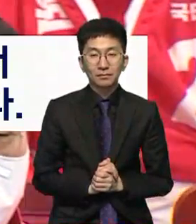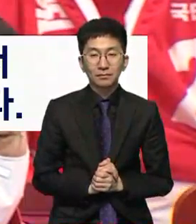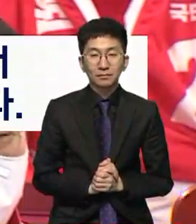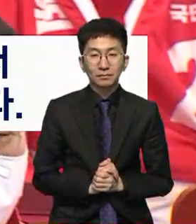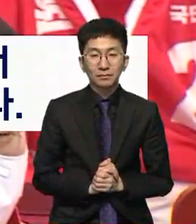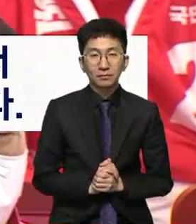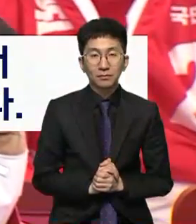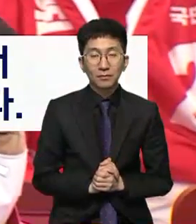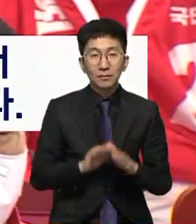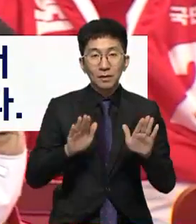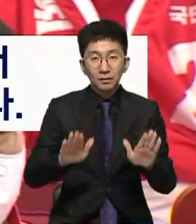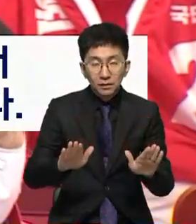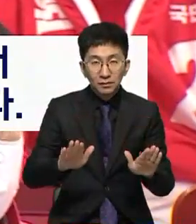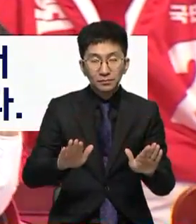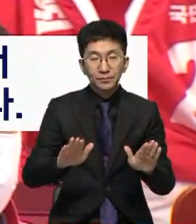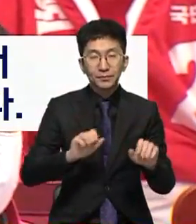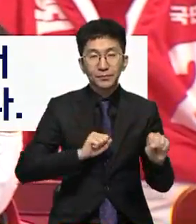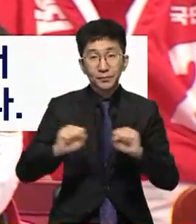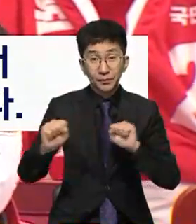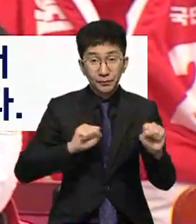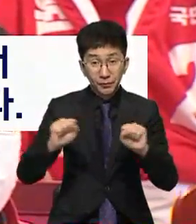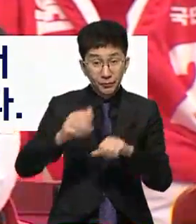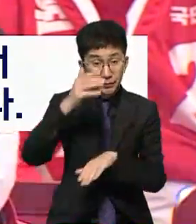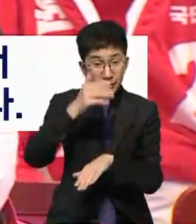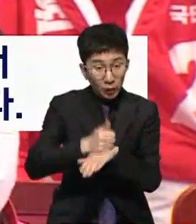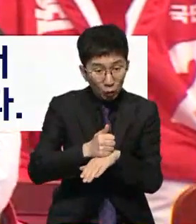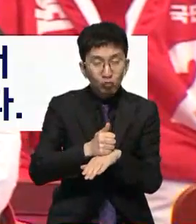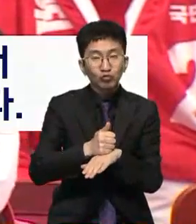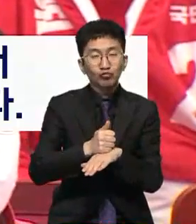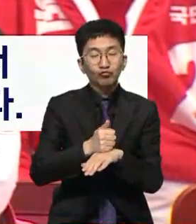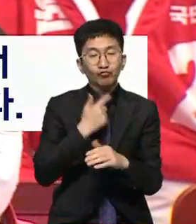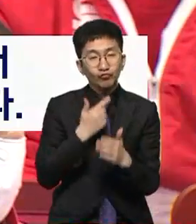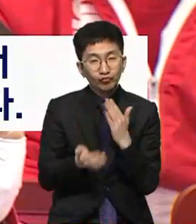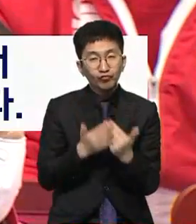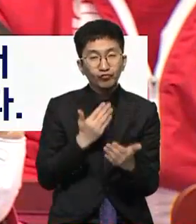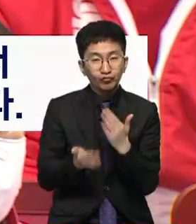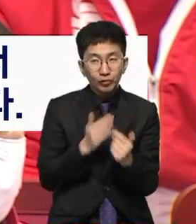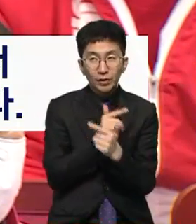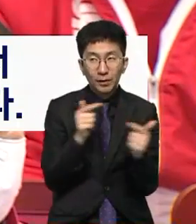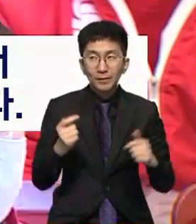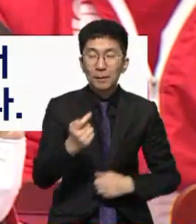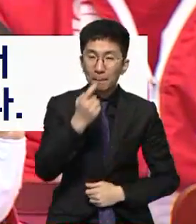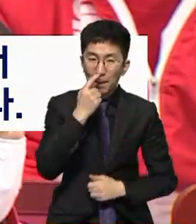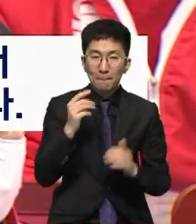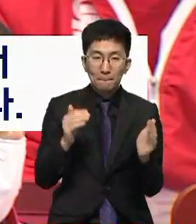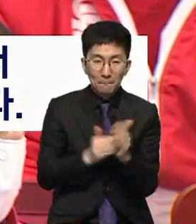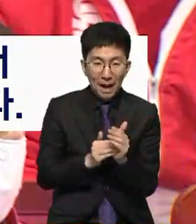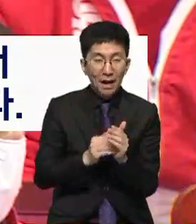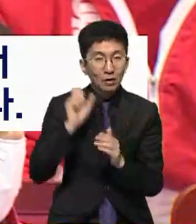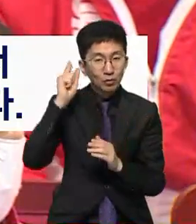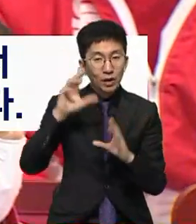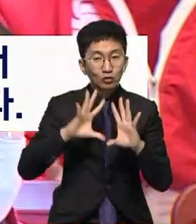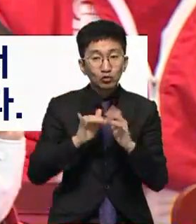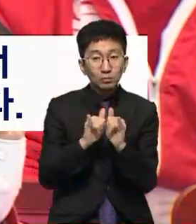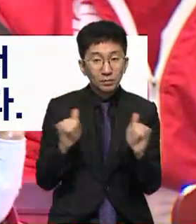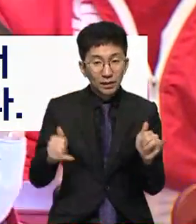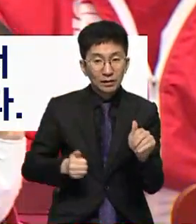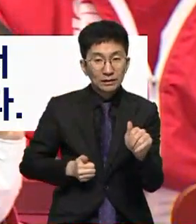이 과정을 통해서 많은 것을 느끼고 배웠고 위대한 국민의